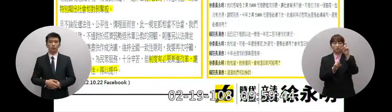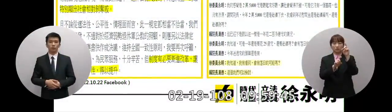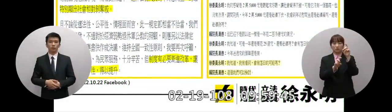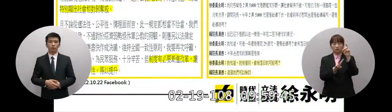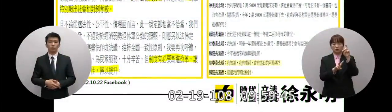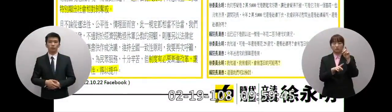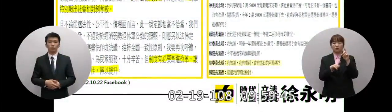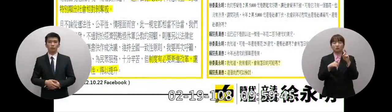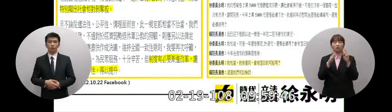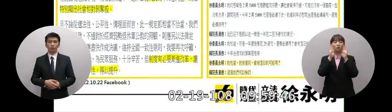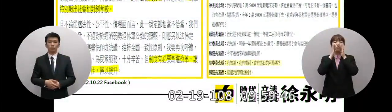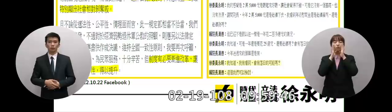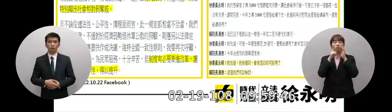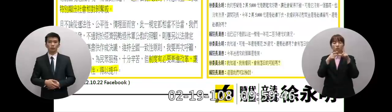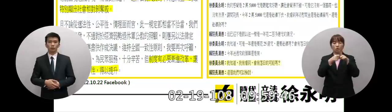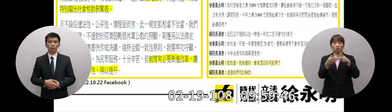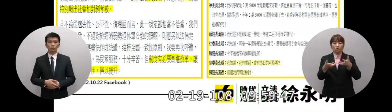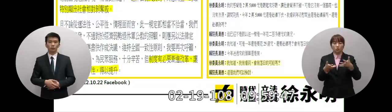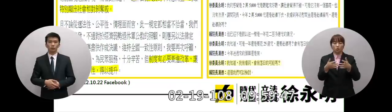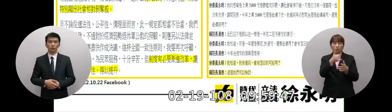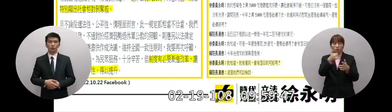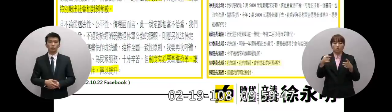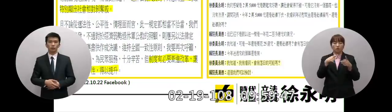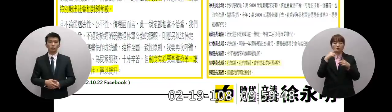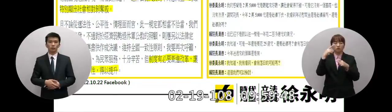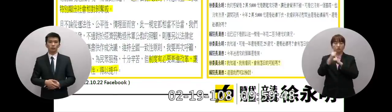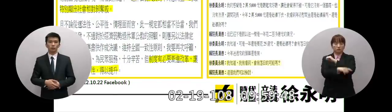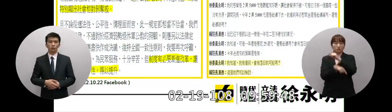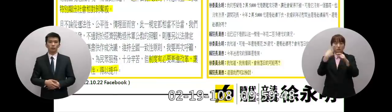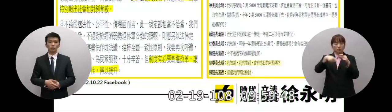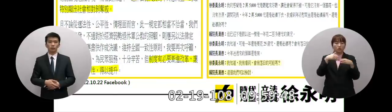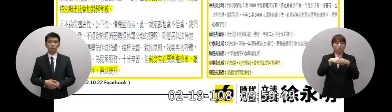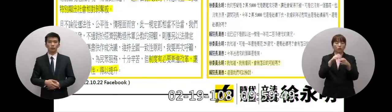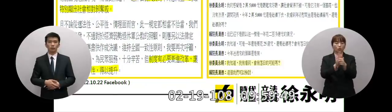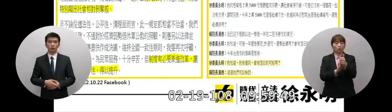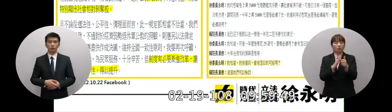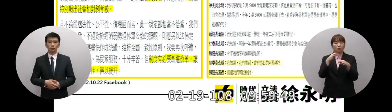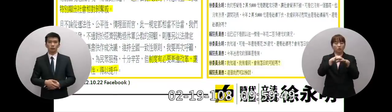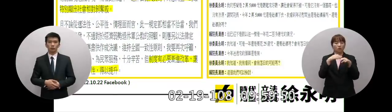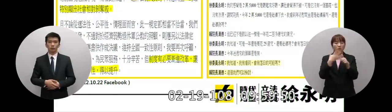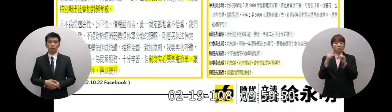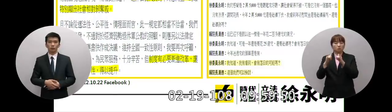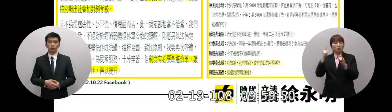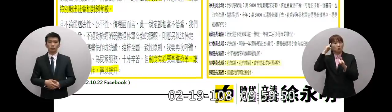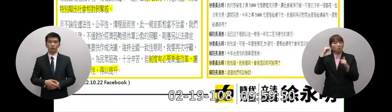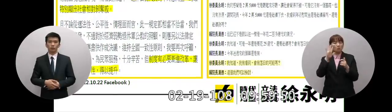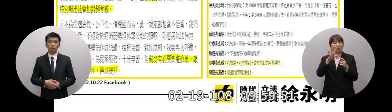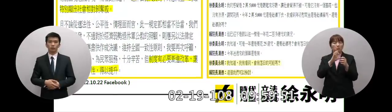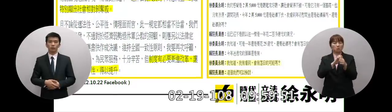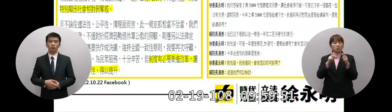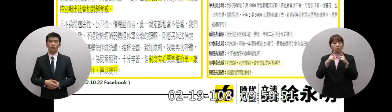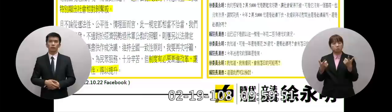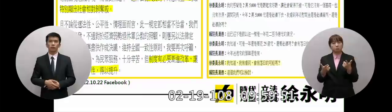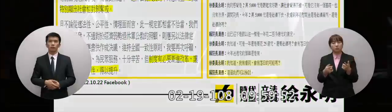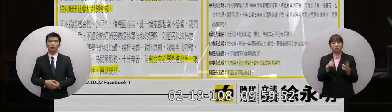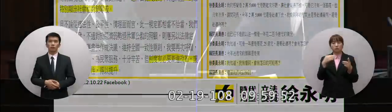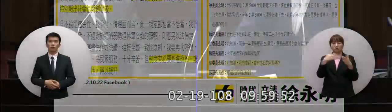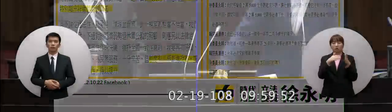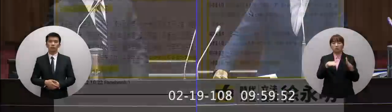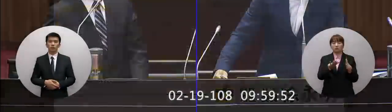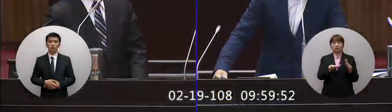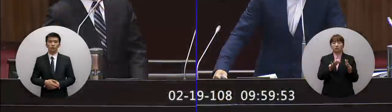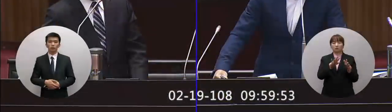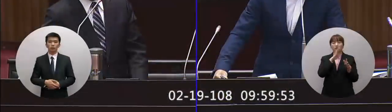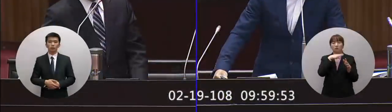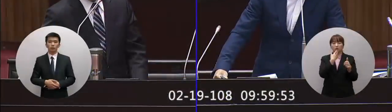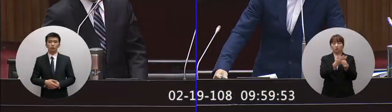书啊，公务人员年终慰问金的确特别显出社会的相对剥夺感。院长，年终慰问金还在发，